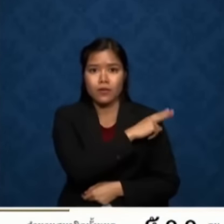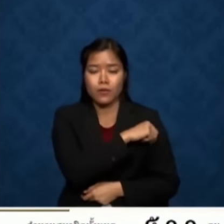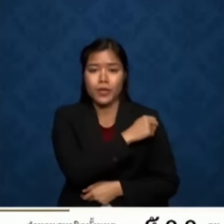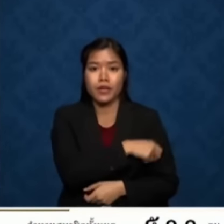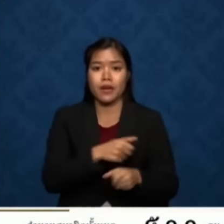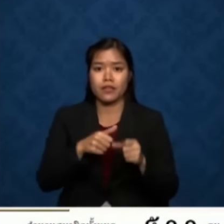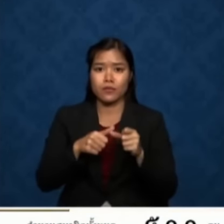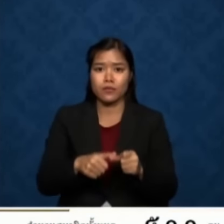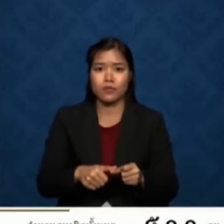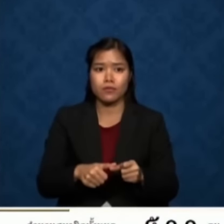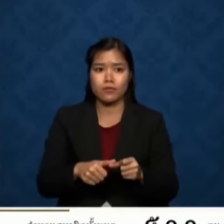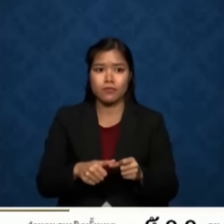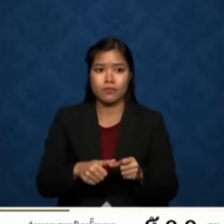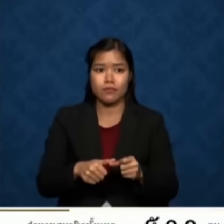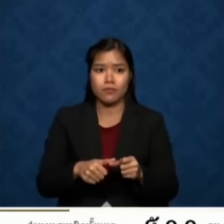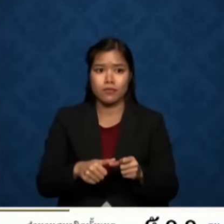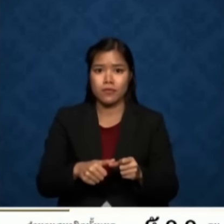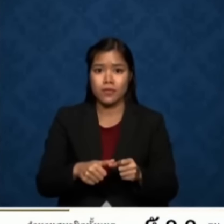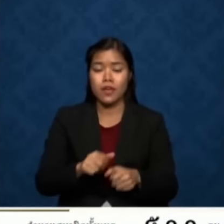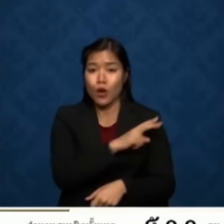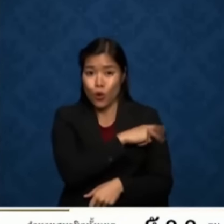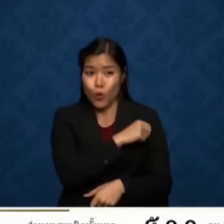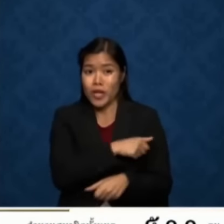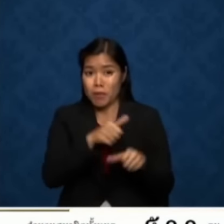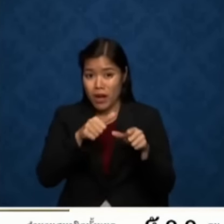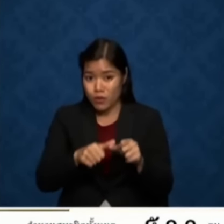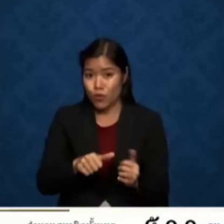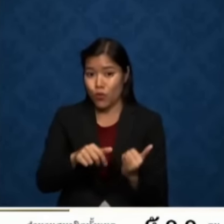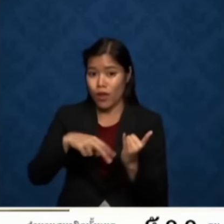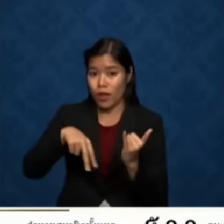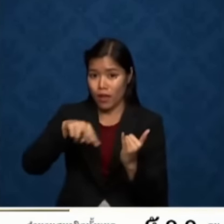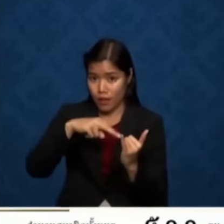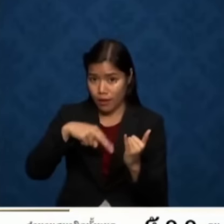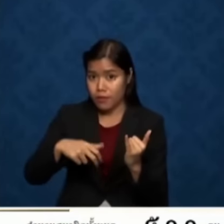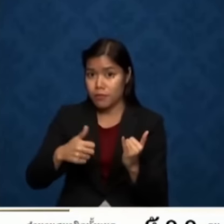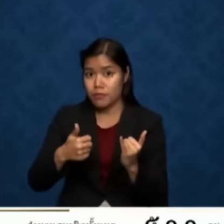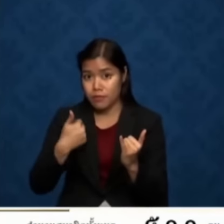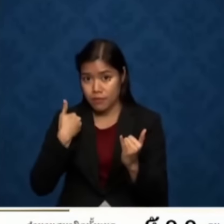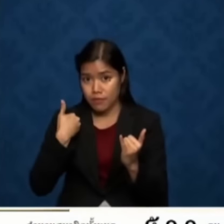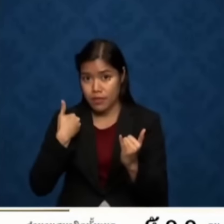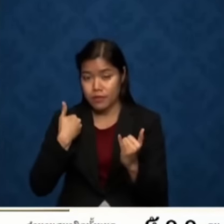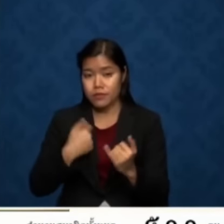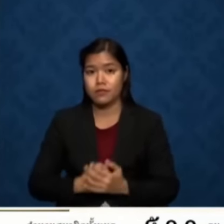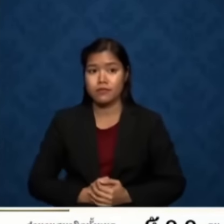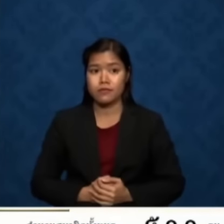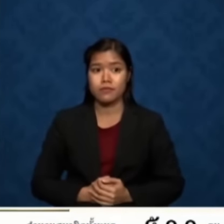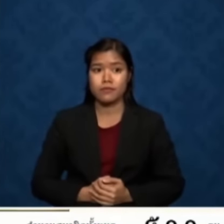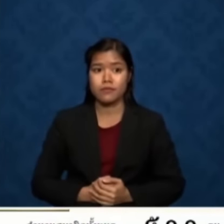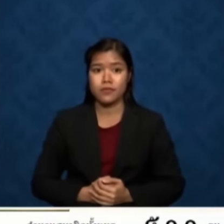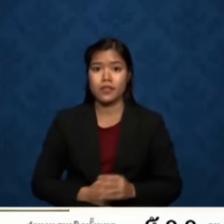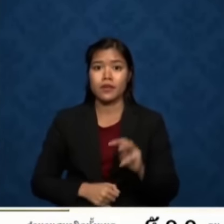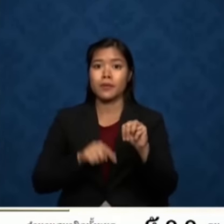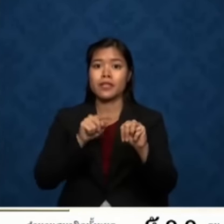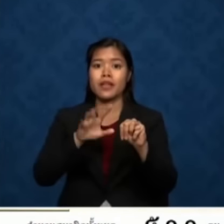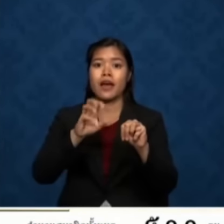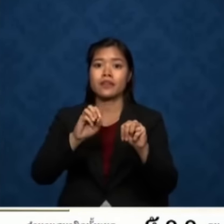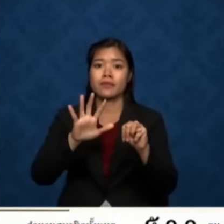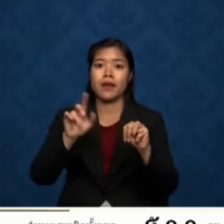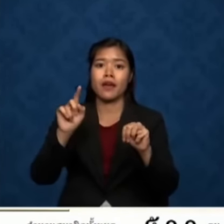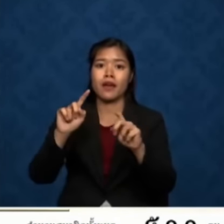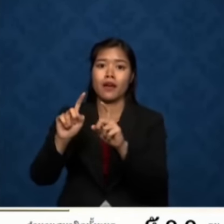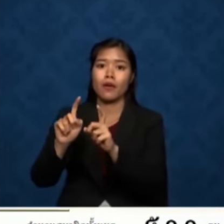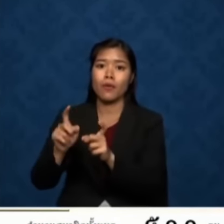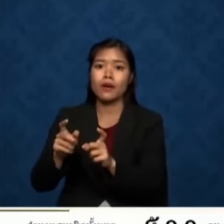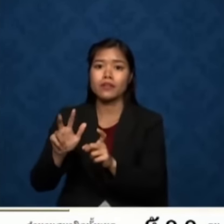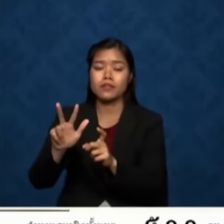นี่ยถือว่าควบคุมไหมรองอธิบดีกรมราชทัณฑ์ก็บอกมาตรา55วรรค3คือ